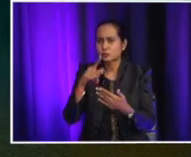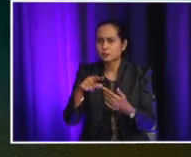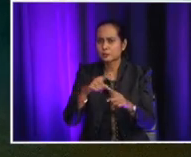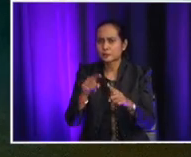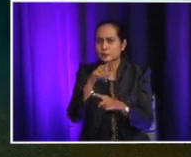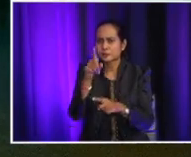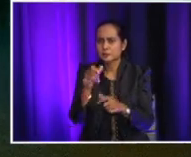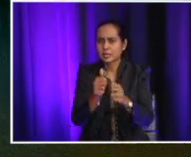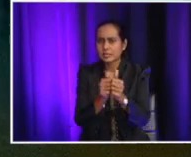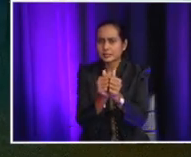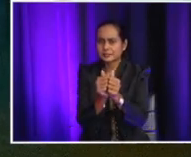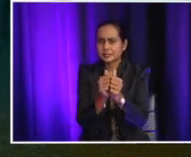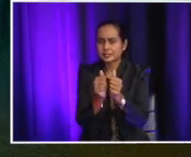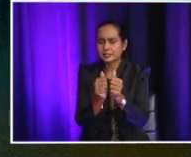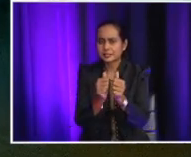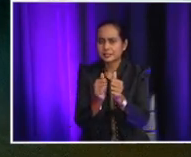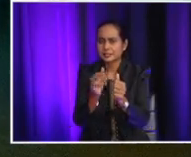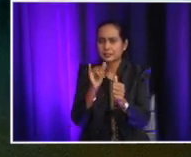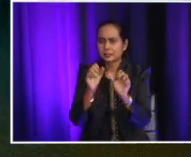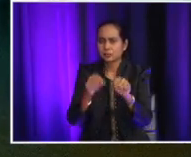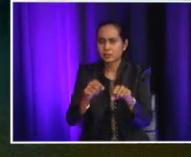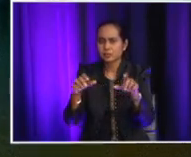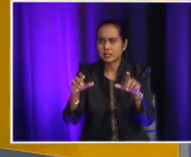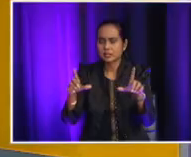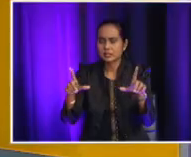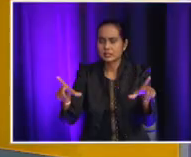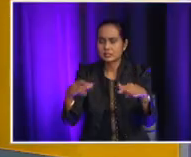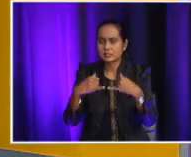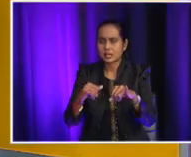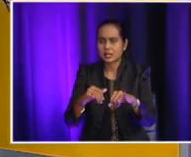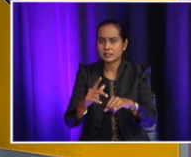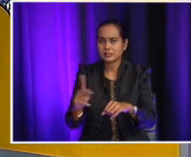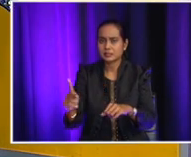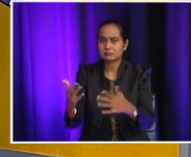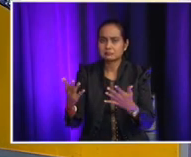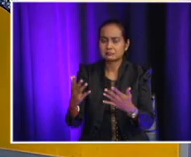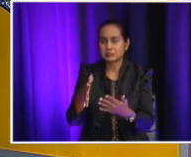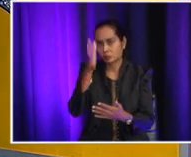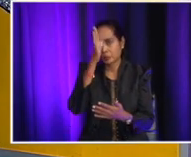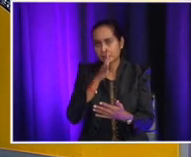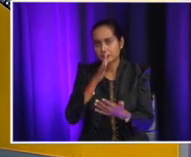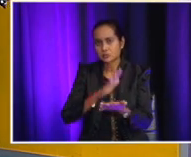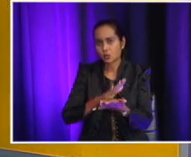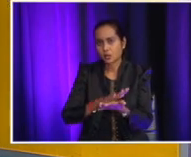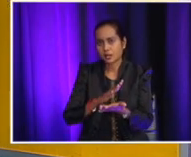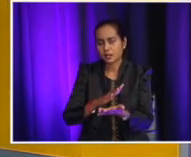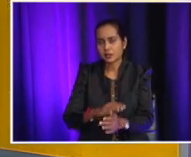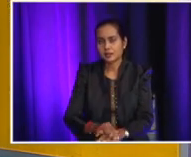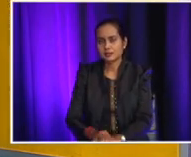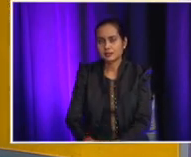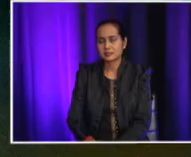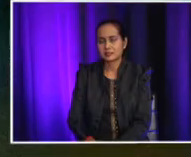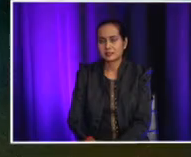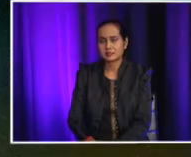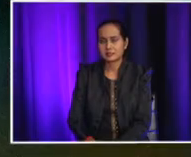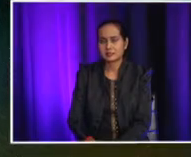Nah jadi Activity yang boleh dijalankan contohnya pihak sekolah Ibu baper Oh no no